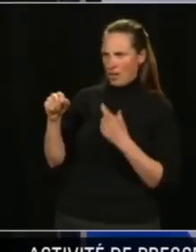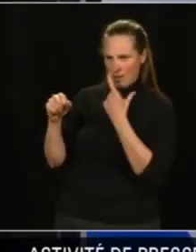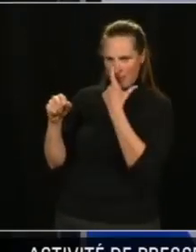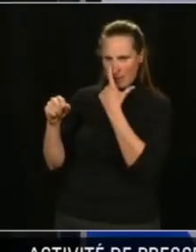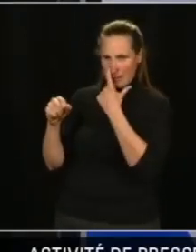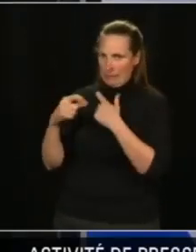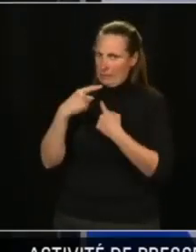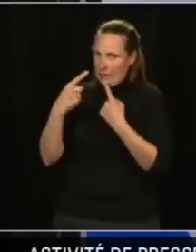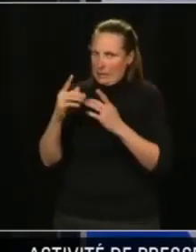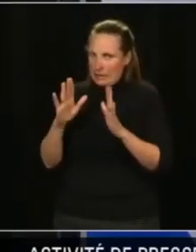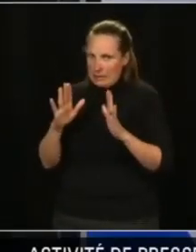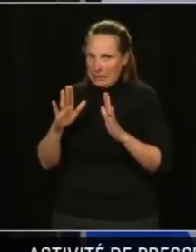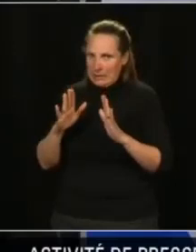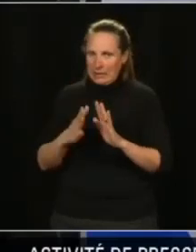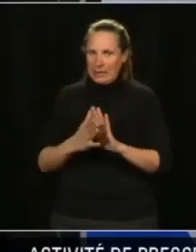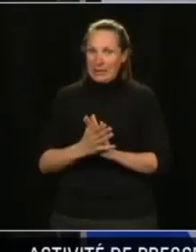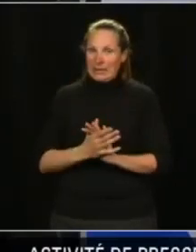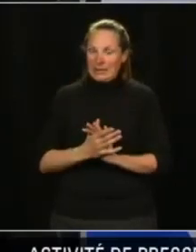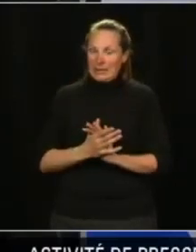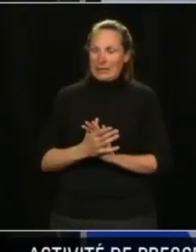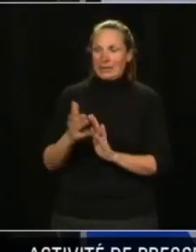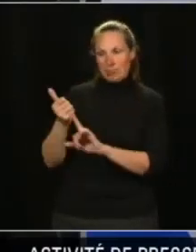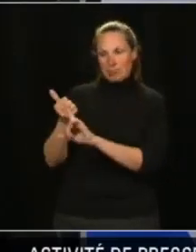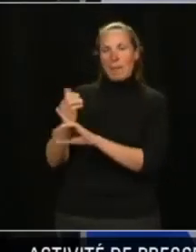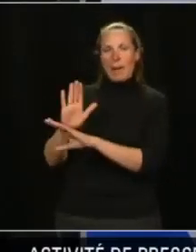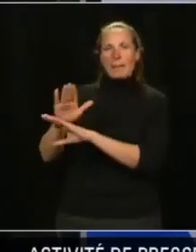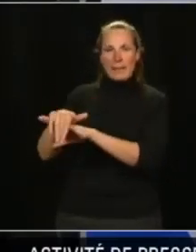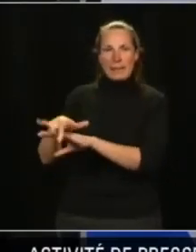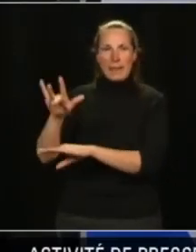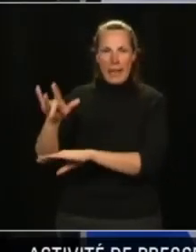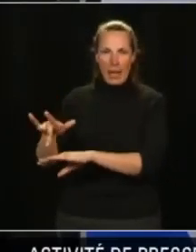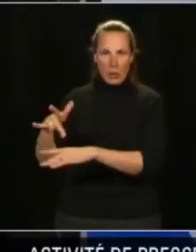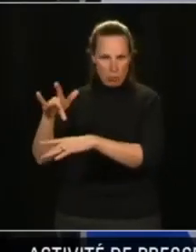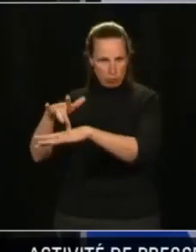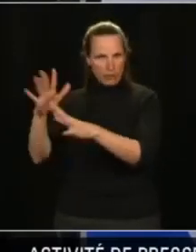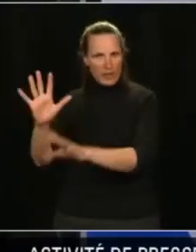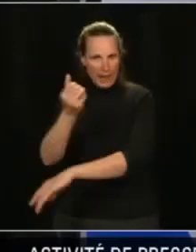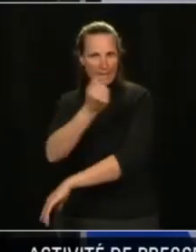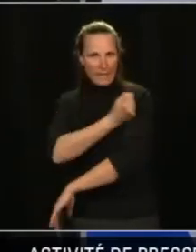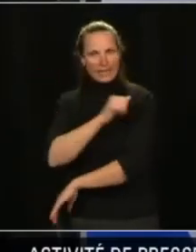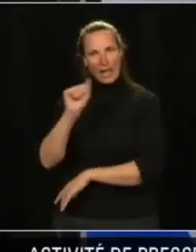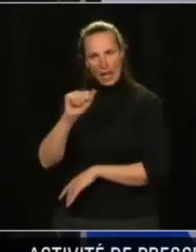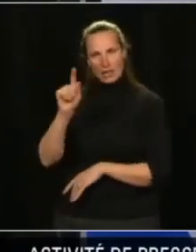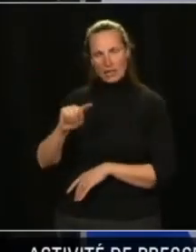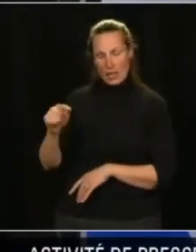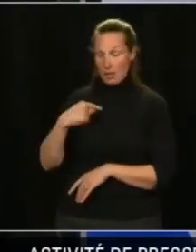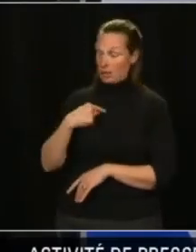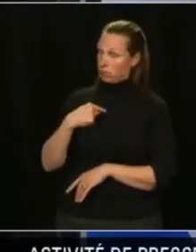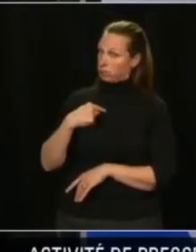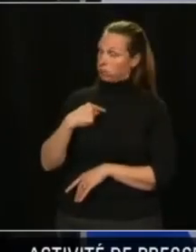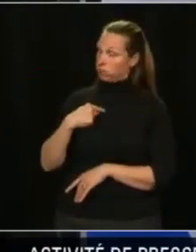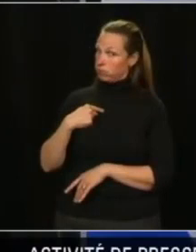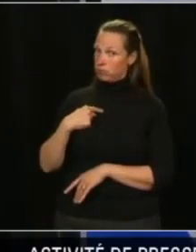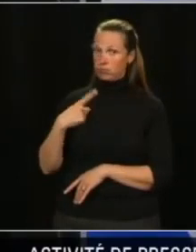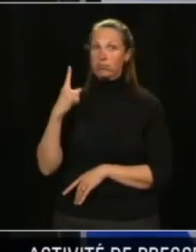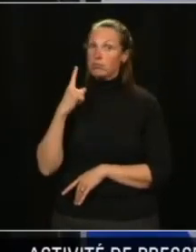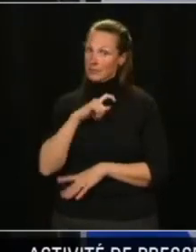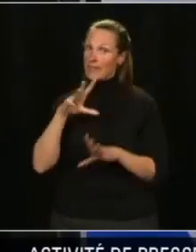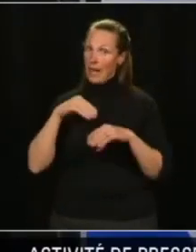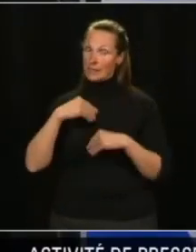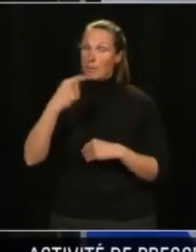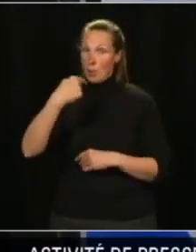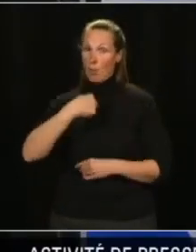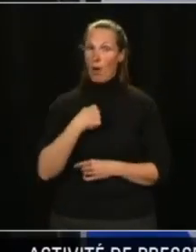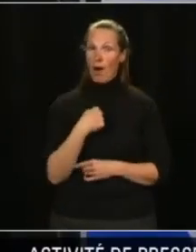est décédée par ce qui a été vaccinée c'est dur à prendre en même temps bien on